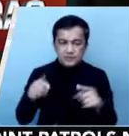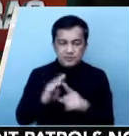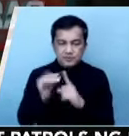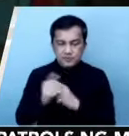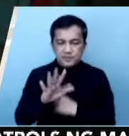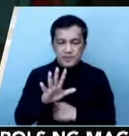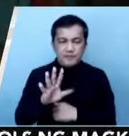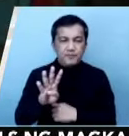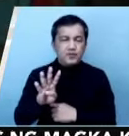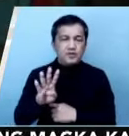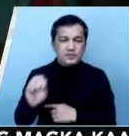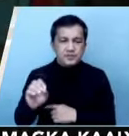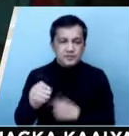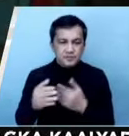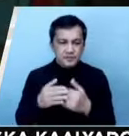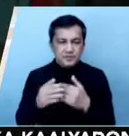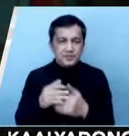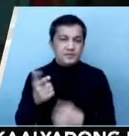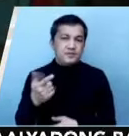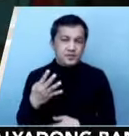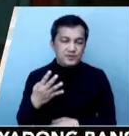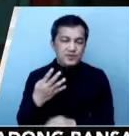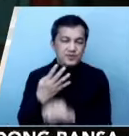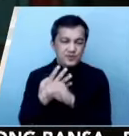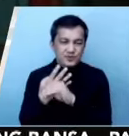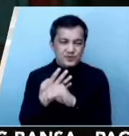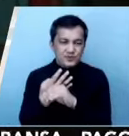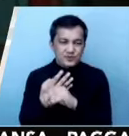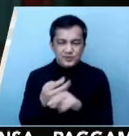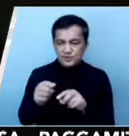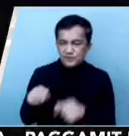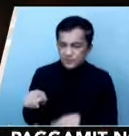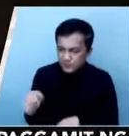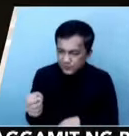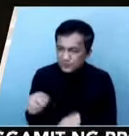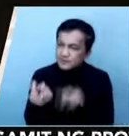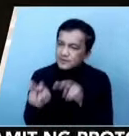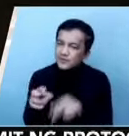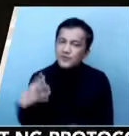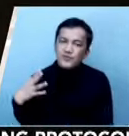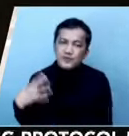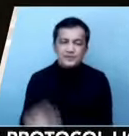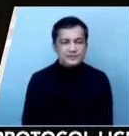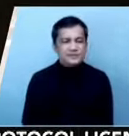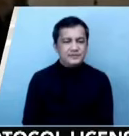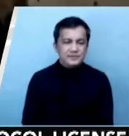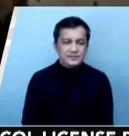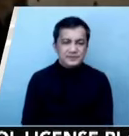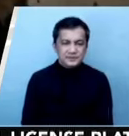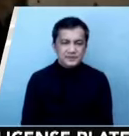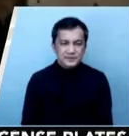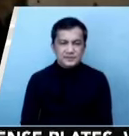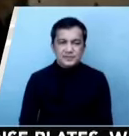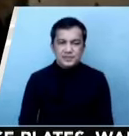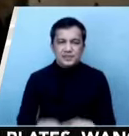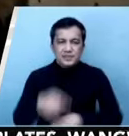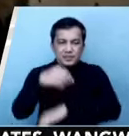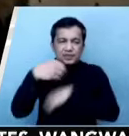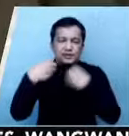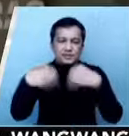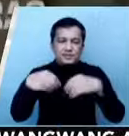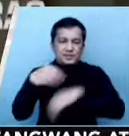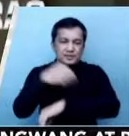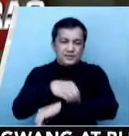pag malapit na ang 24 oras, nakatune in at tagaabang na sila. Sa umpukan sa tindahan, balita ang